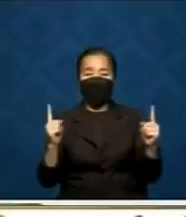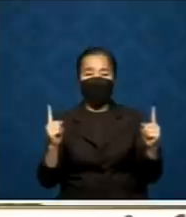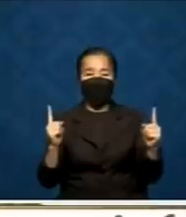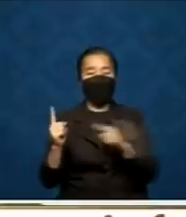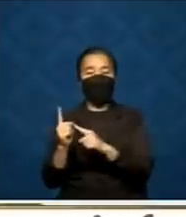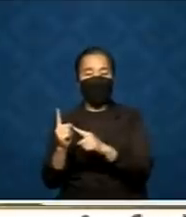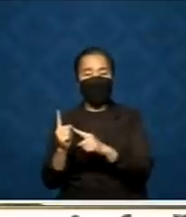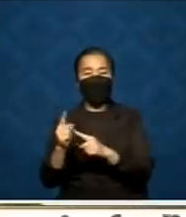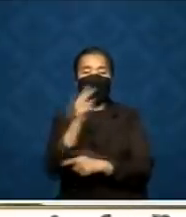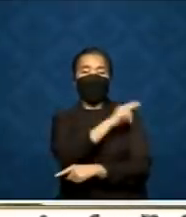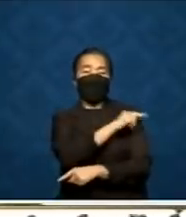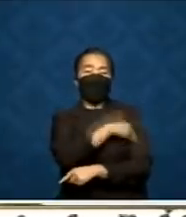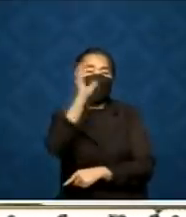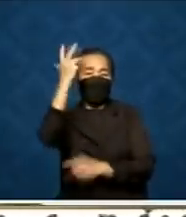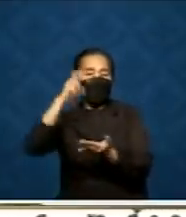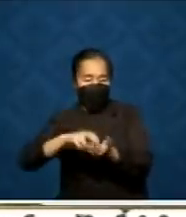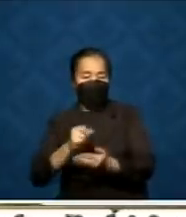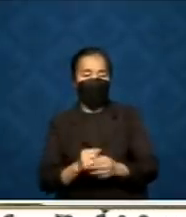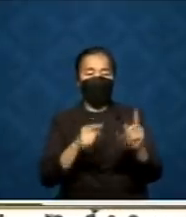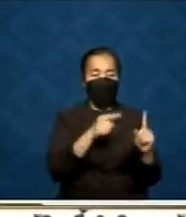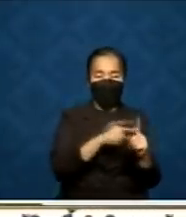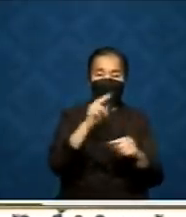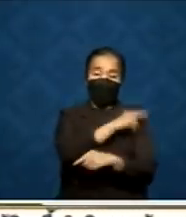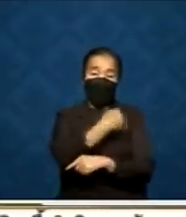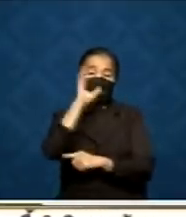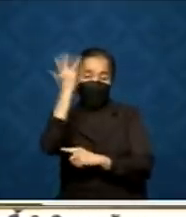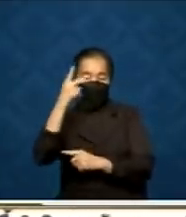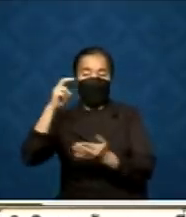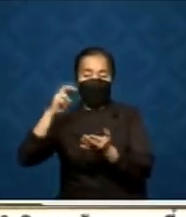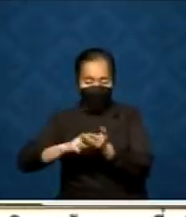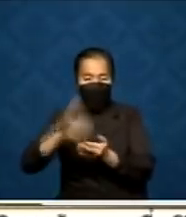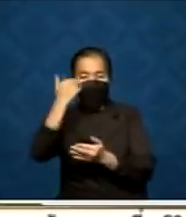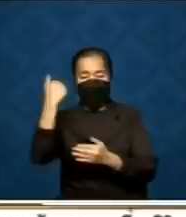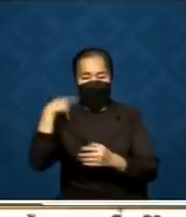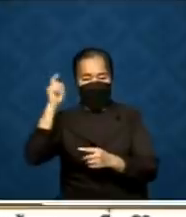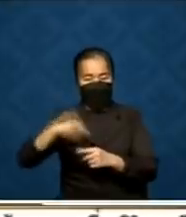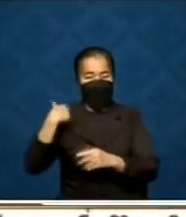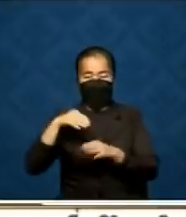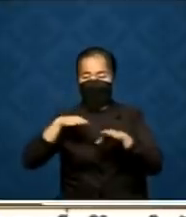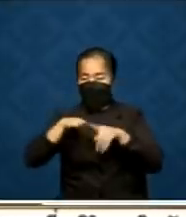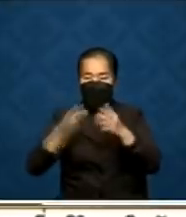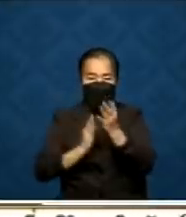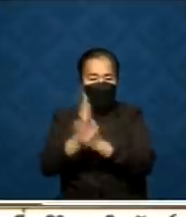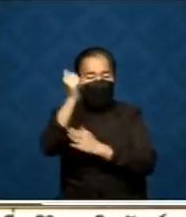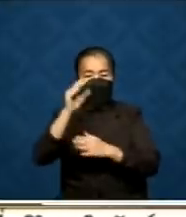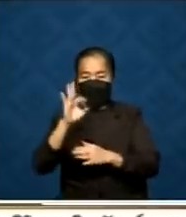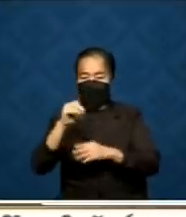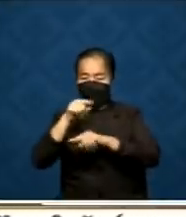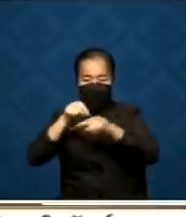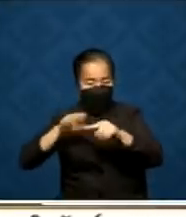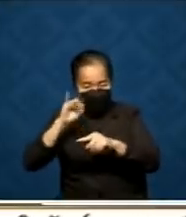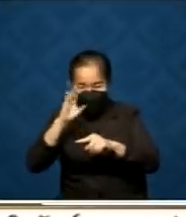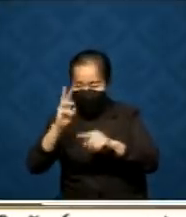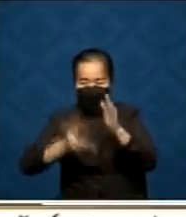เอาเดี๋ยวผิว H Oแล้วก็แม่นยำ 96กันอีกทีนึงไม่ต้องหันรับรองกับพี่โด้แม่นยำต่ำ